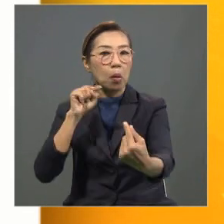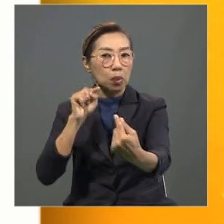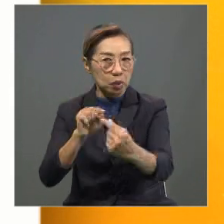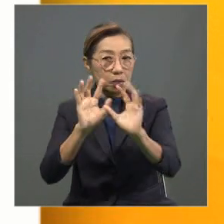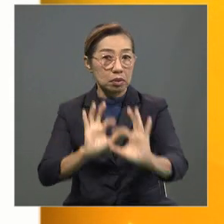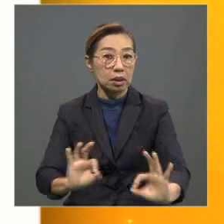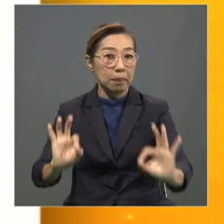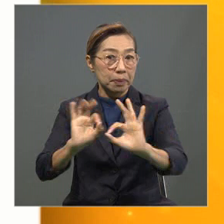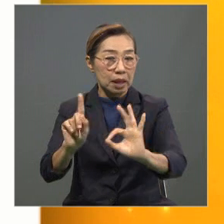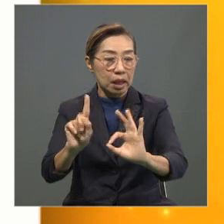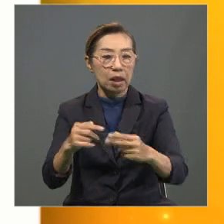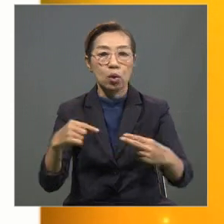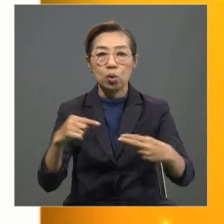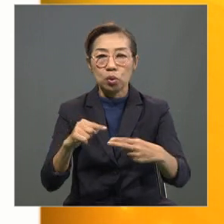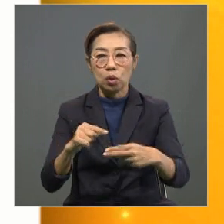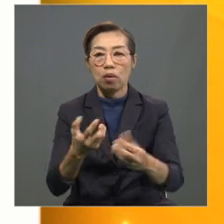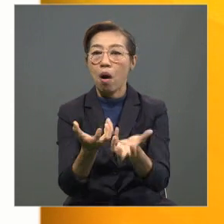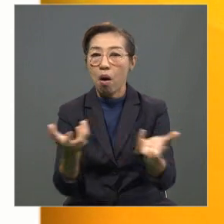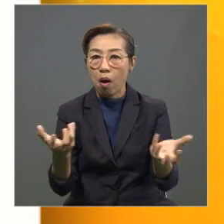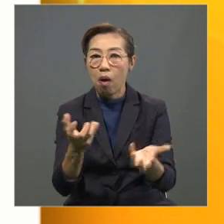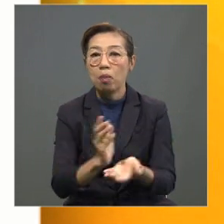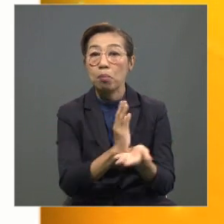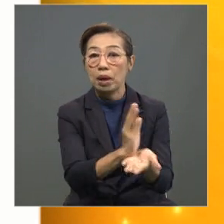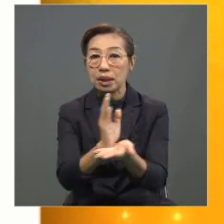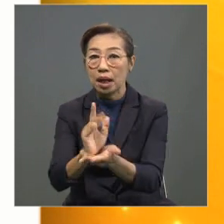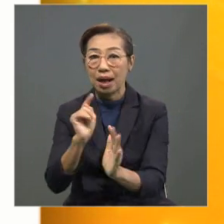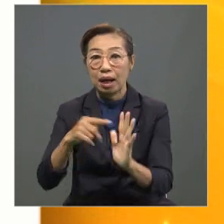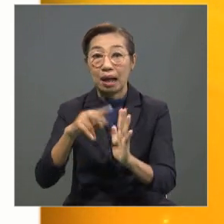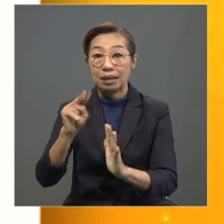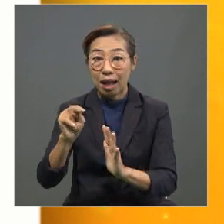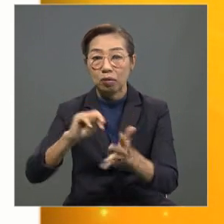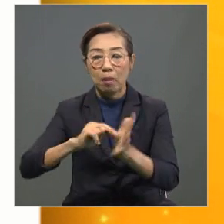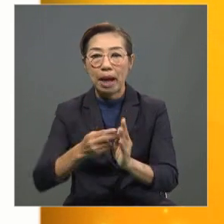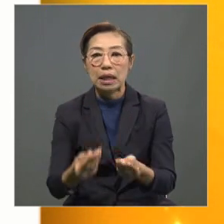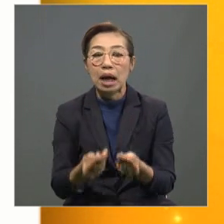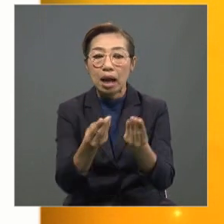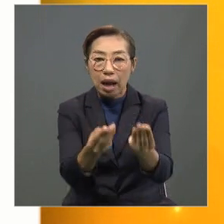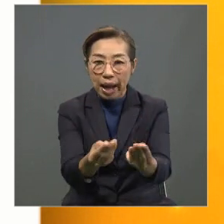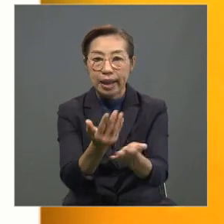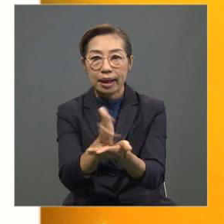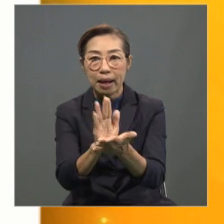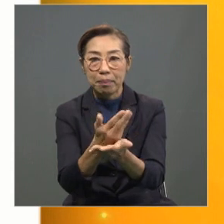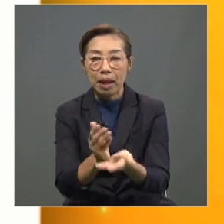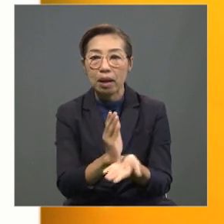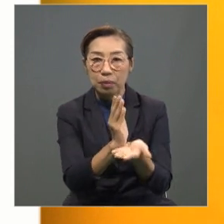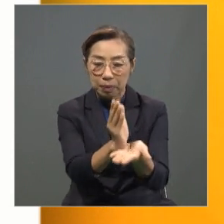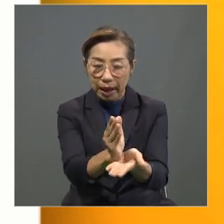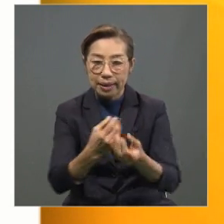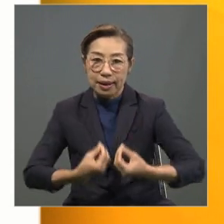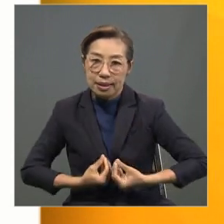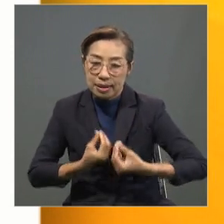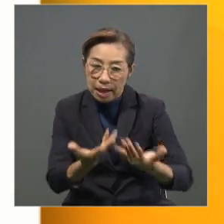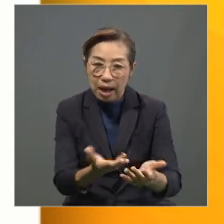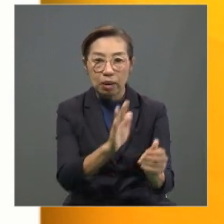ยิ่งในข้อทานซึ่งหมายถึงการให้การแบ่งปันการเสียสละและการเอื้อเฟื้ออันเป็น